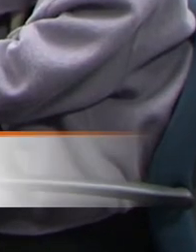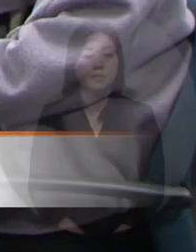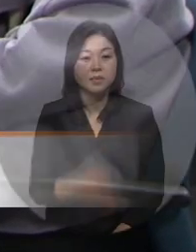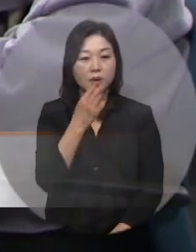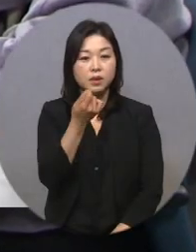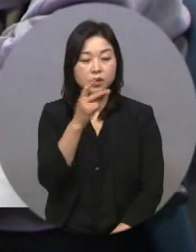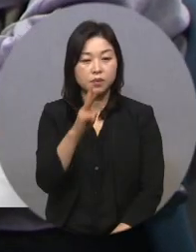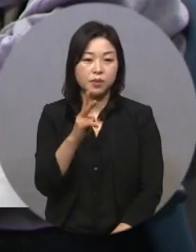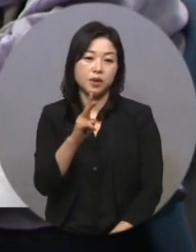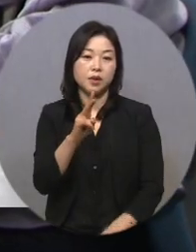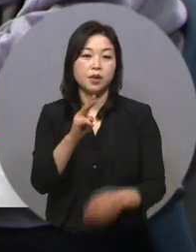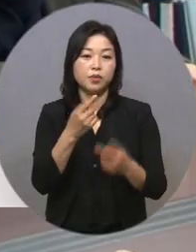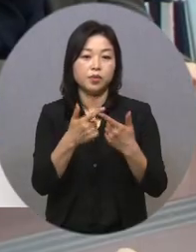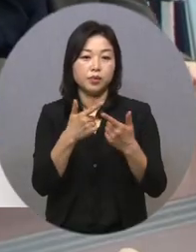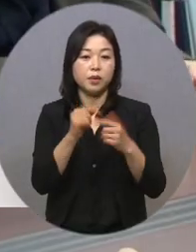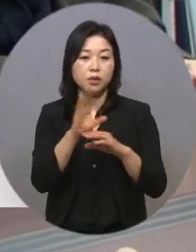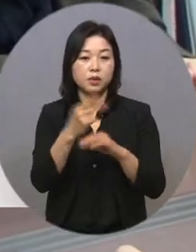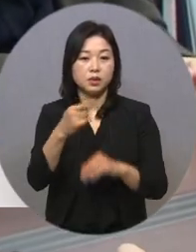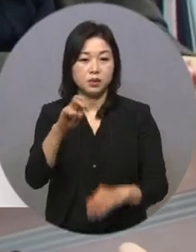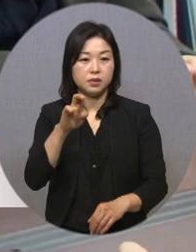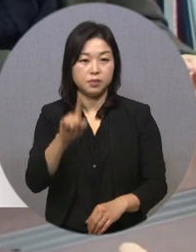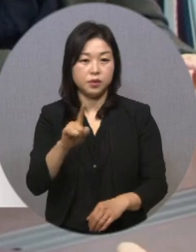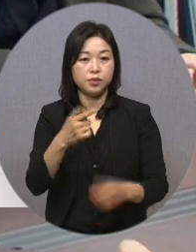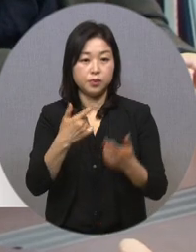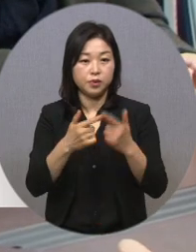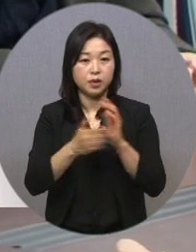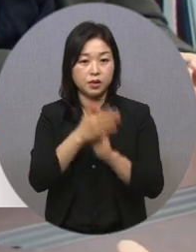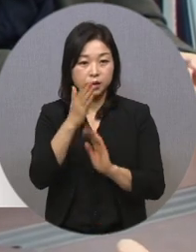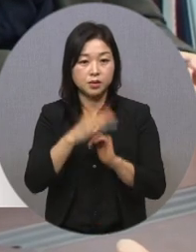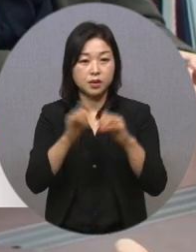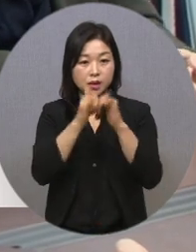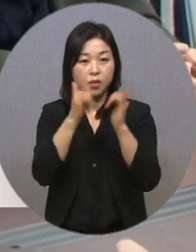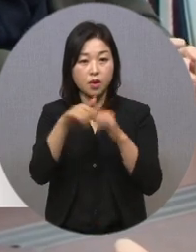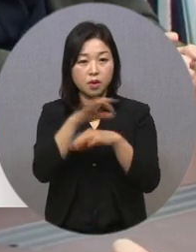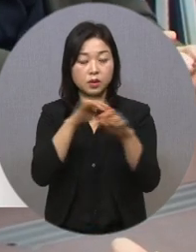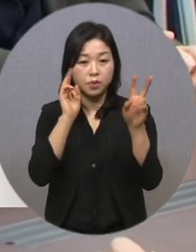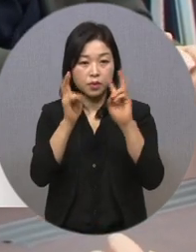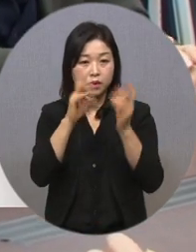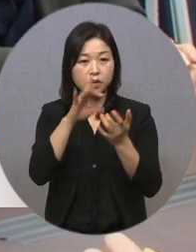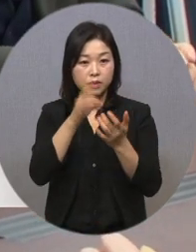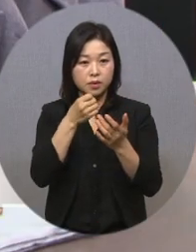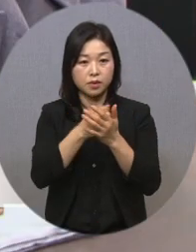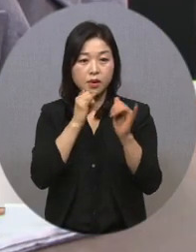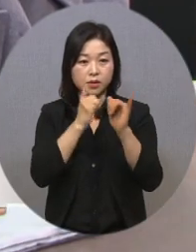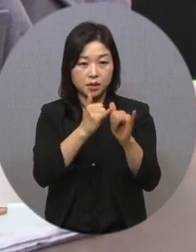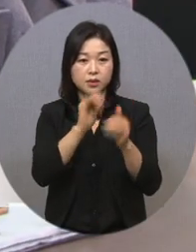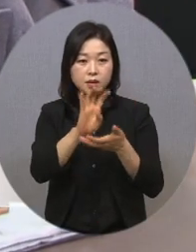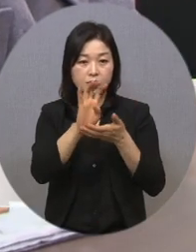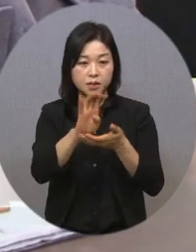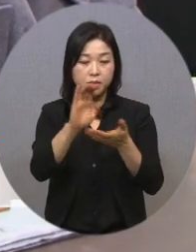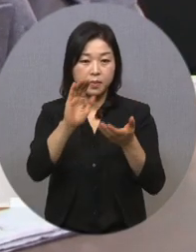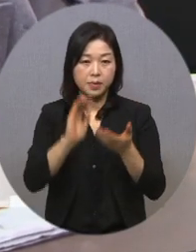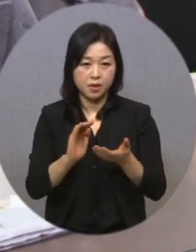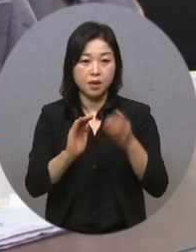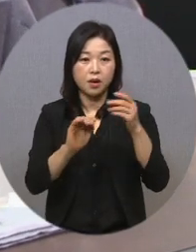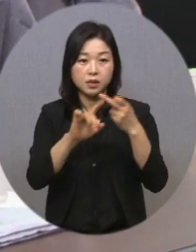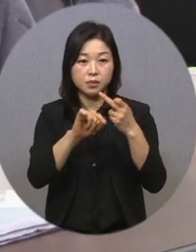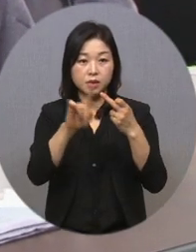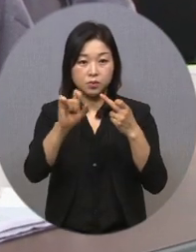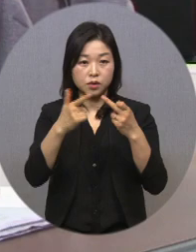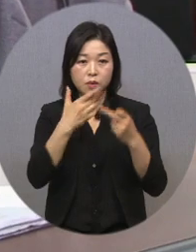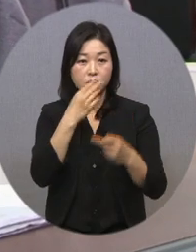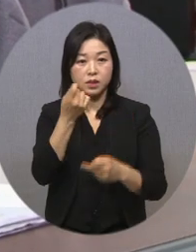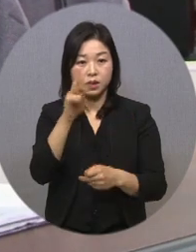복지TV 부산방송이 2021년 부산시 우수 사회적 경제 기업으로 선정되어 상장 및 기념패 전달식이 지난 16일